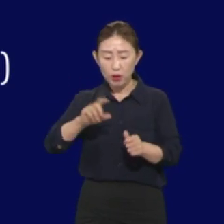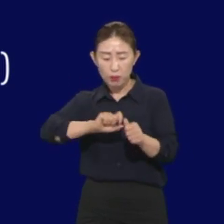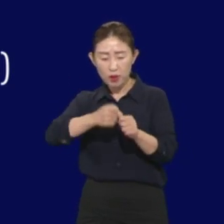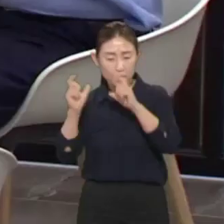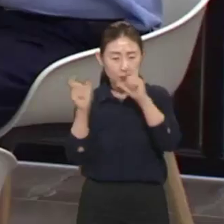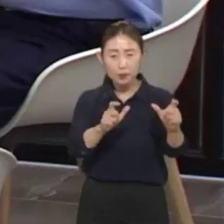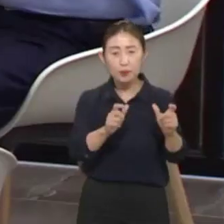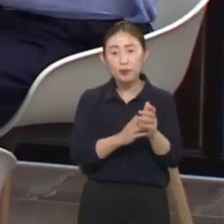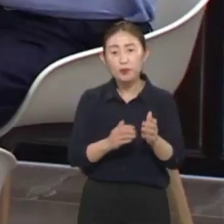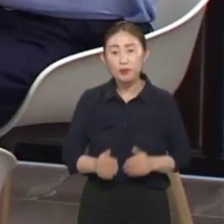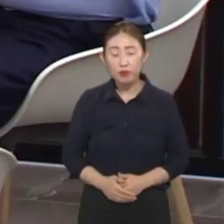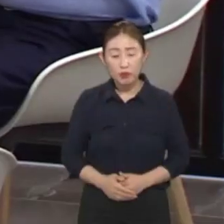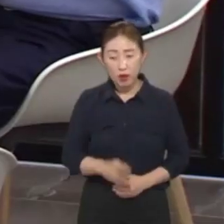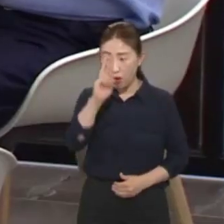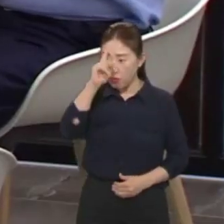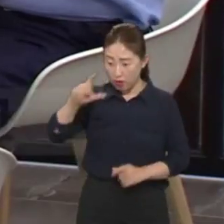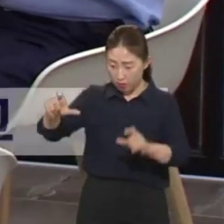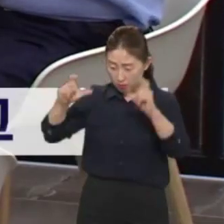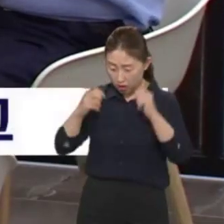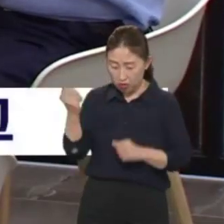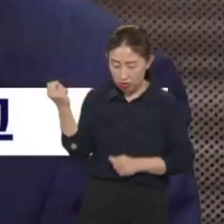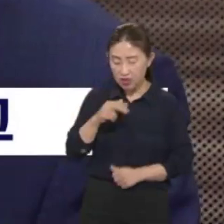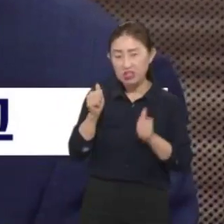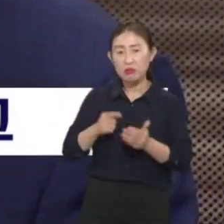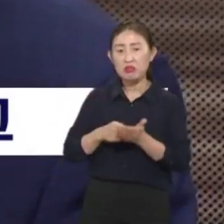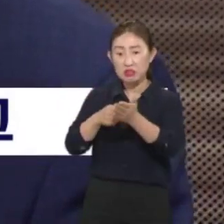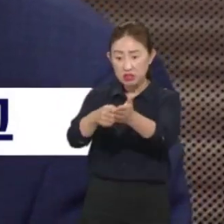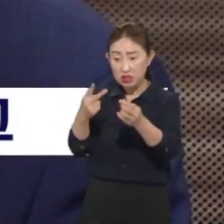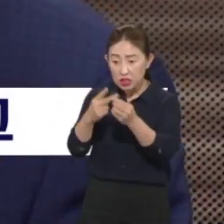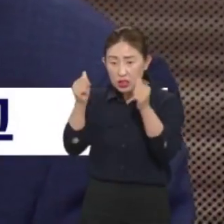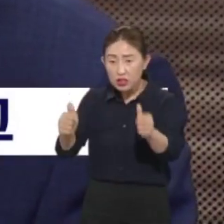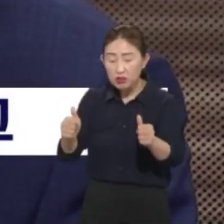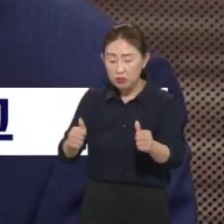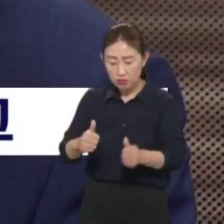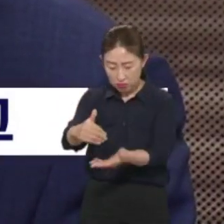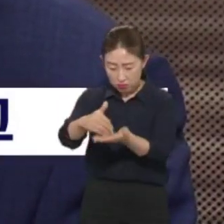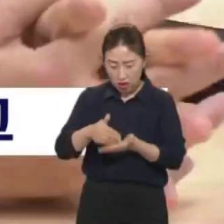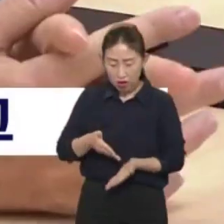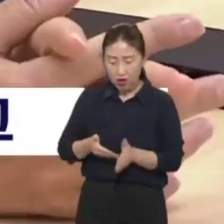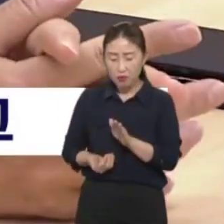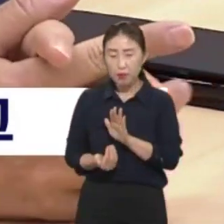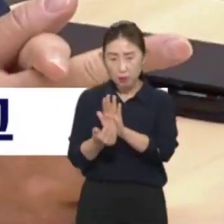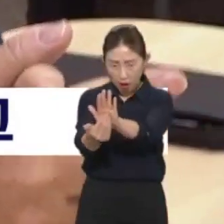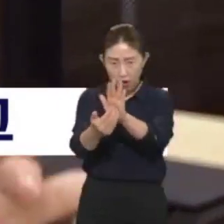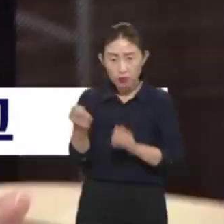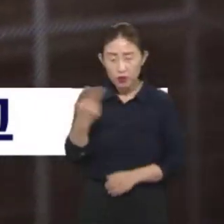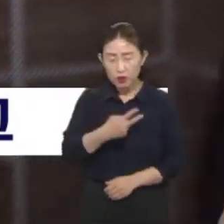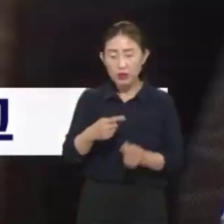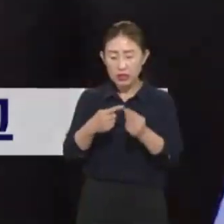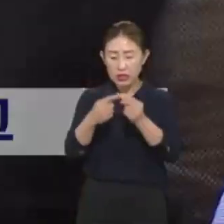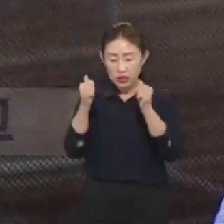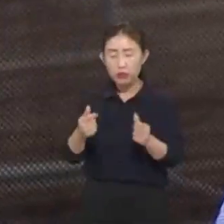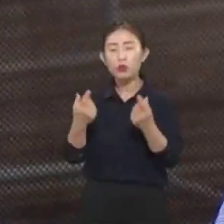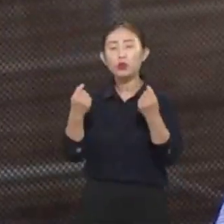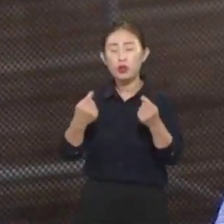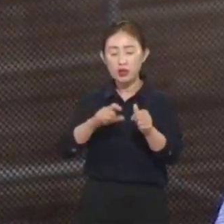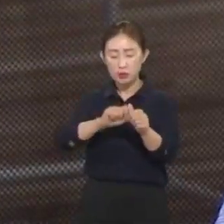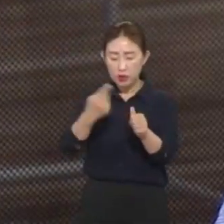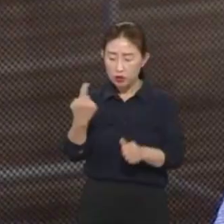선고했습니다. 박 시장은 즉각 항소했지만 2심 재판부는 항소를 기각하고 1심과 같은 1,500만 원형을 내린